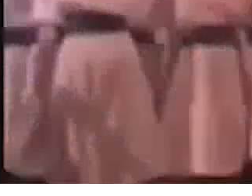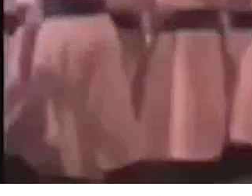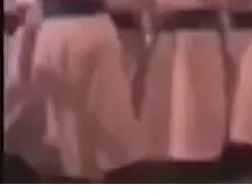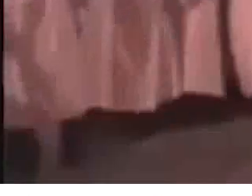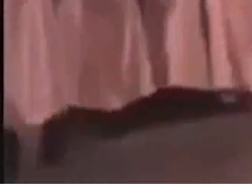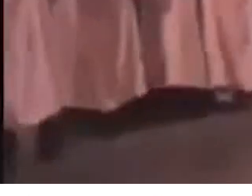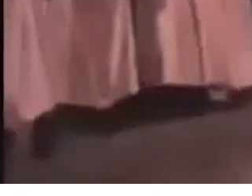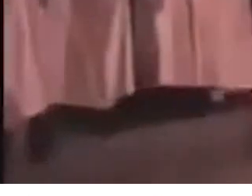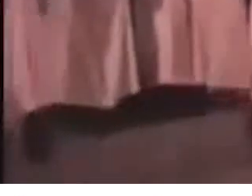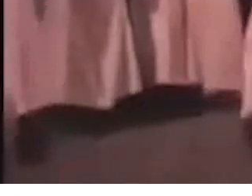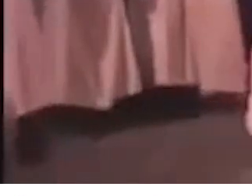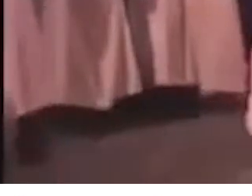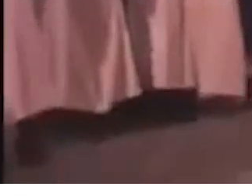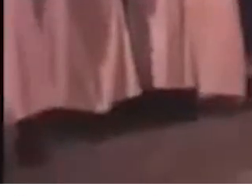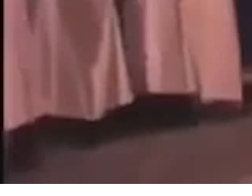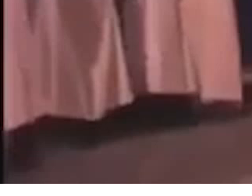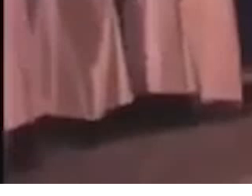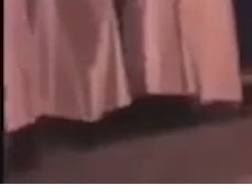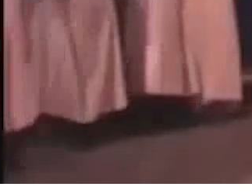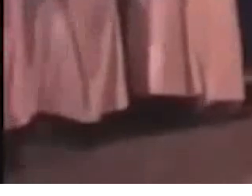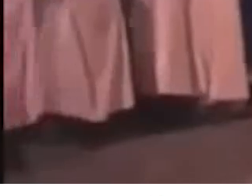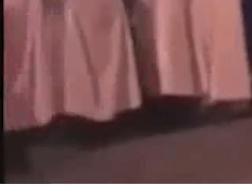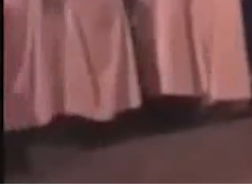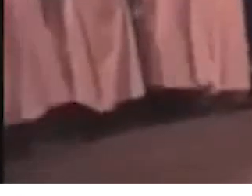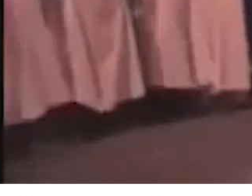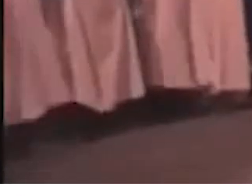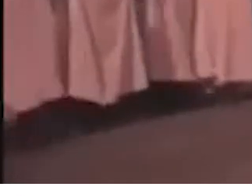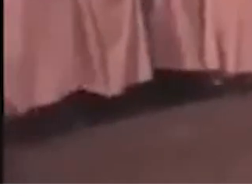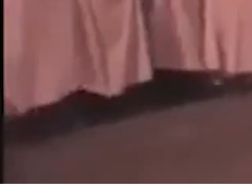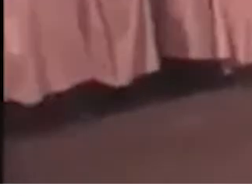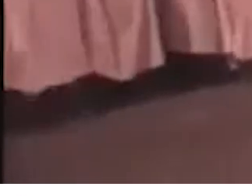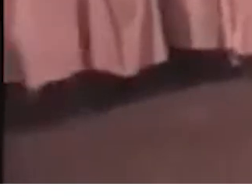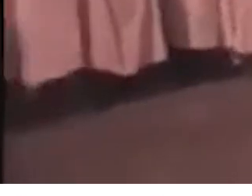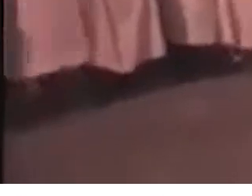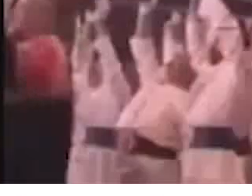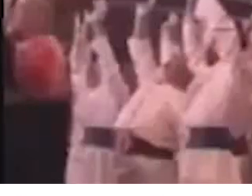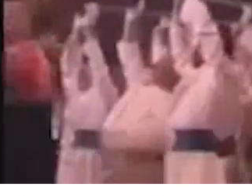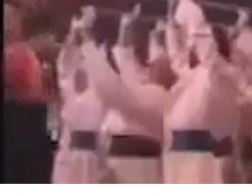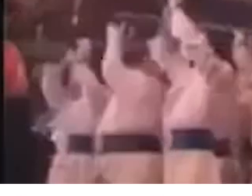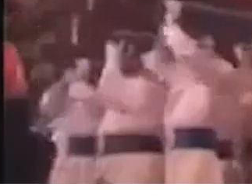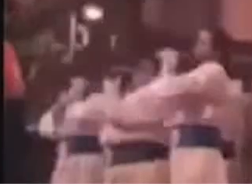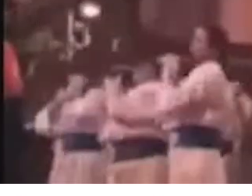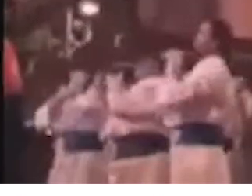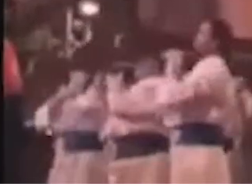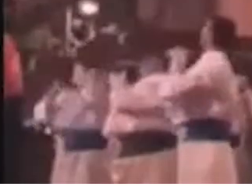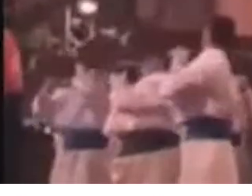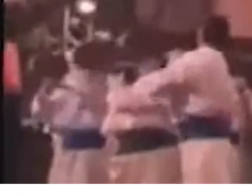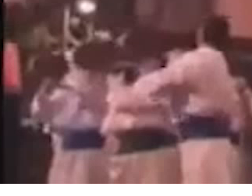ulo. Yan nyo na, oh. Yung kawawang pari, tinamaan sa ulo ng ulo